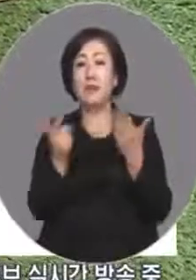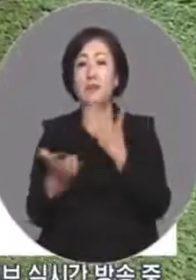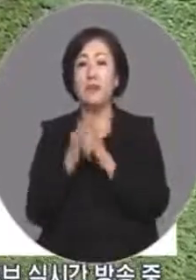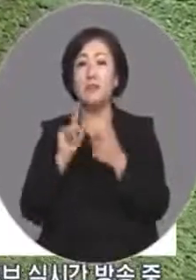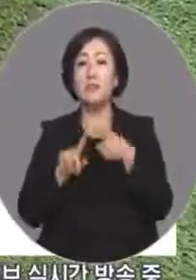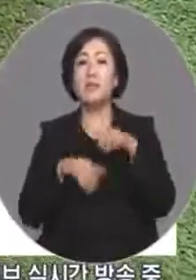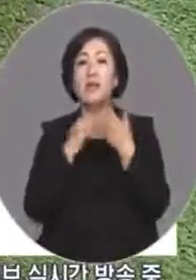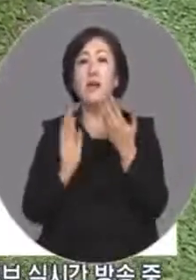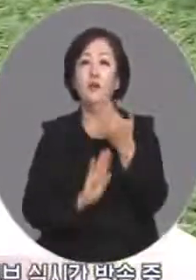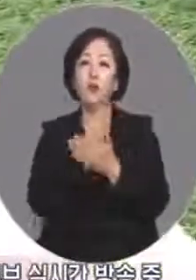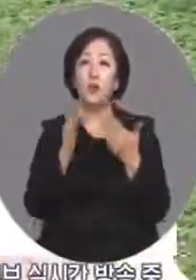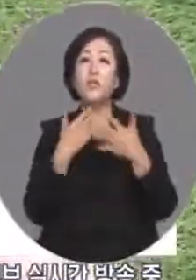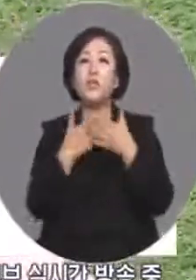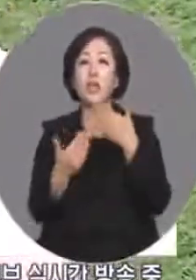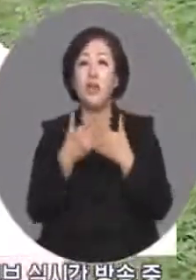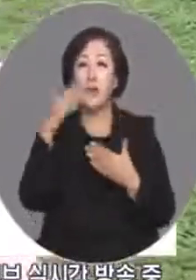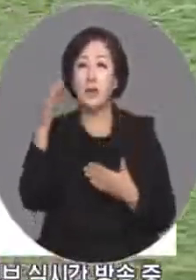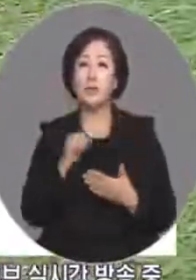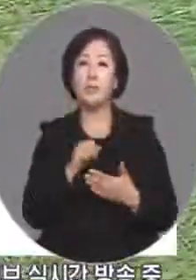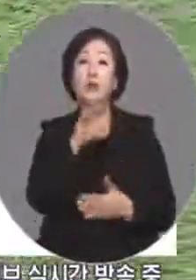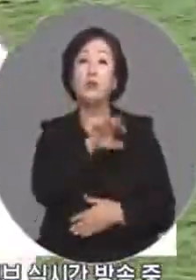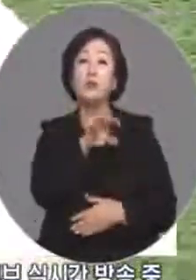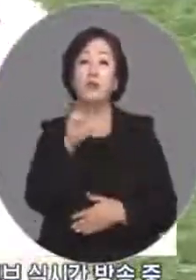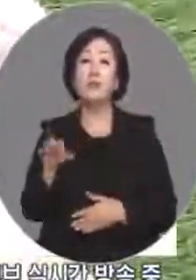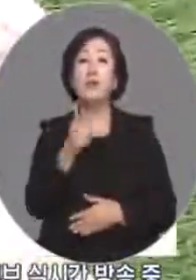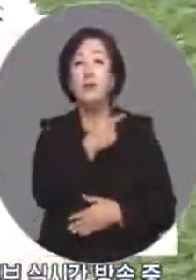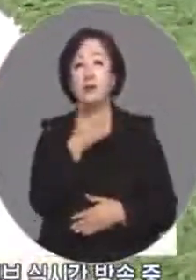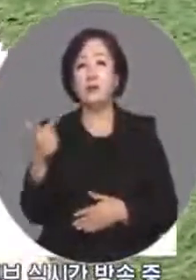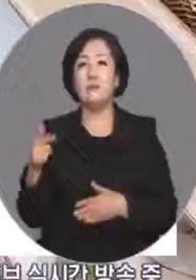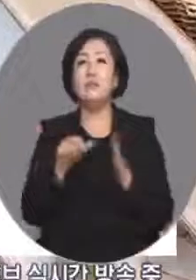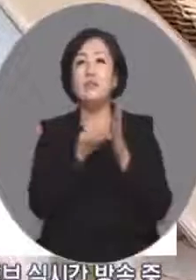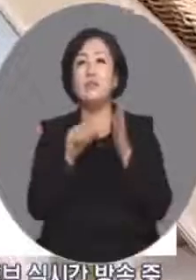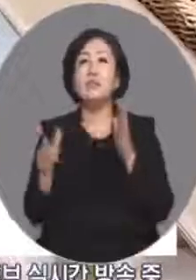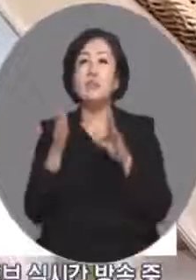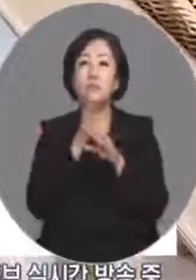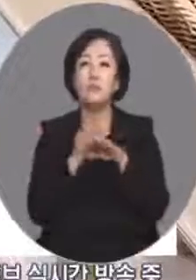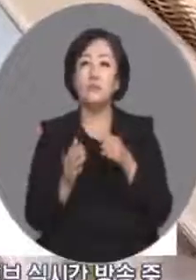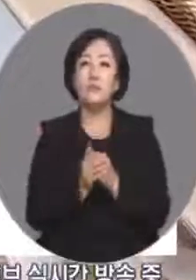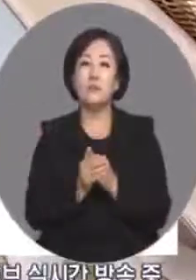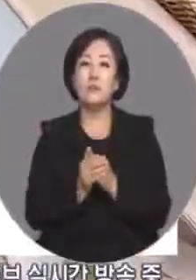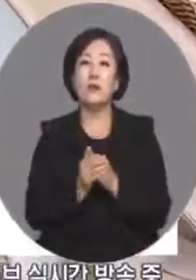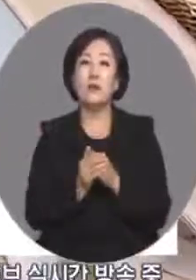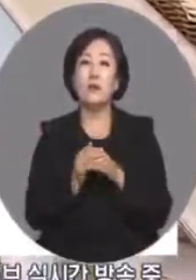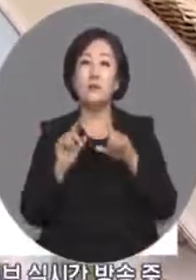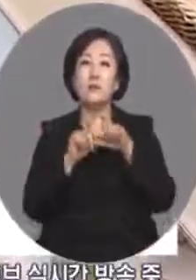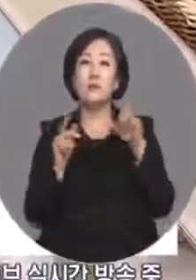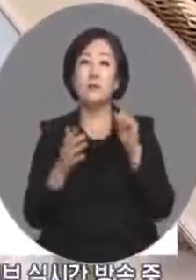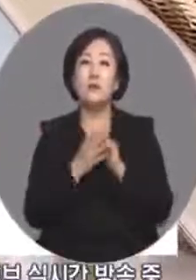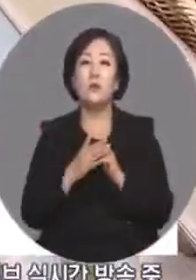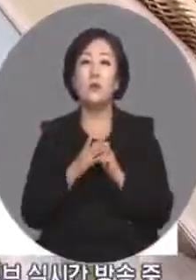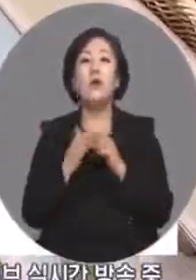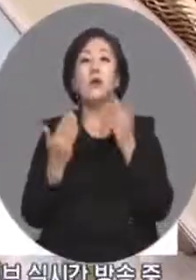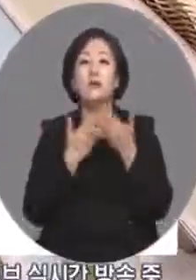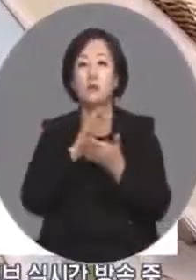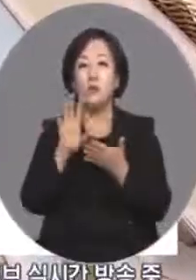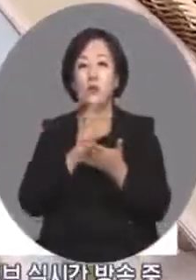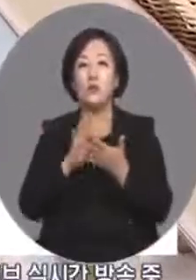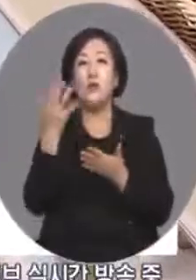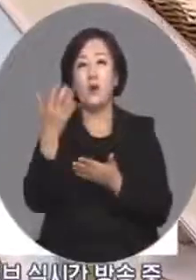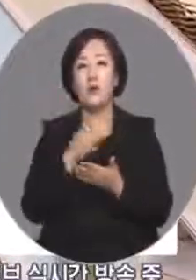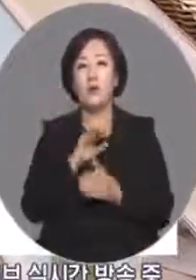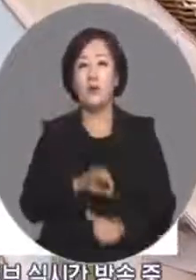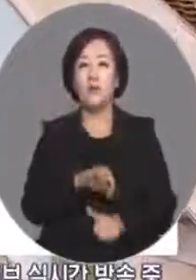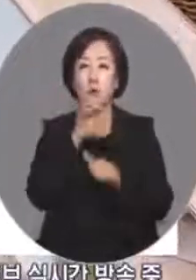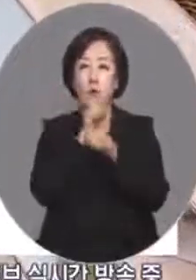놀이 체험을 할 수 있어 주민들에게 큰 인기를 끌고 있습니다. 놀이 체험식도 이용해보고 장난감도 이용해보면서